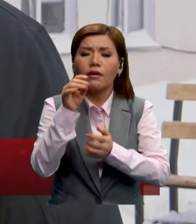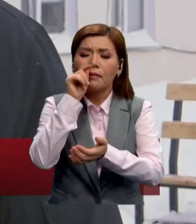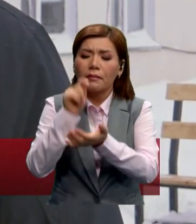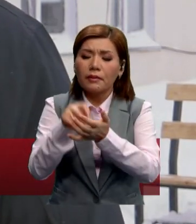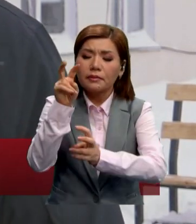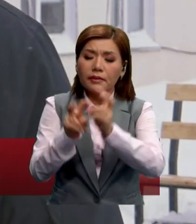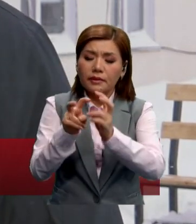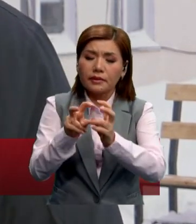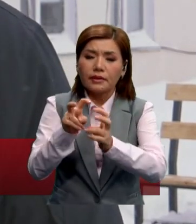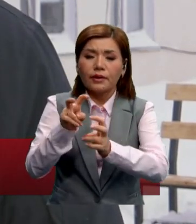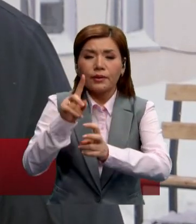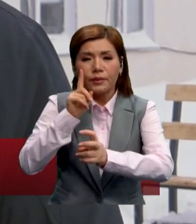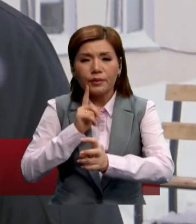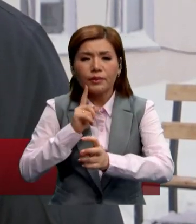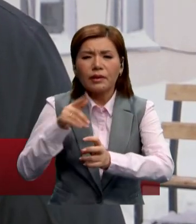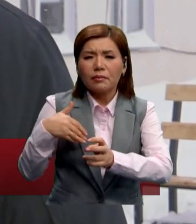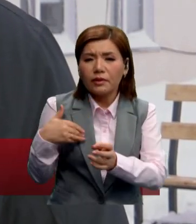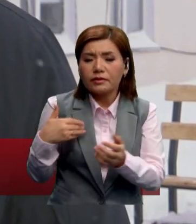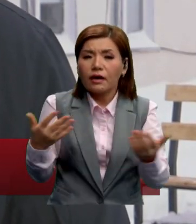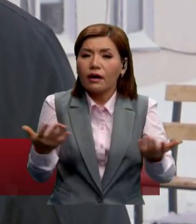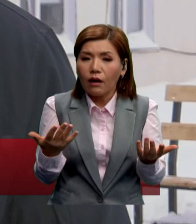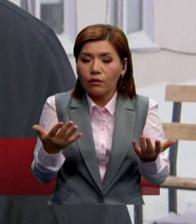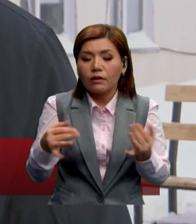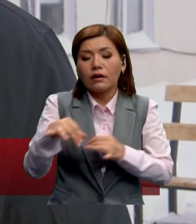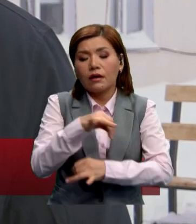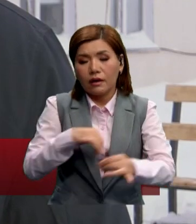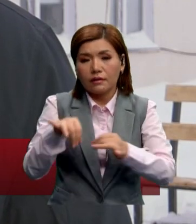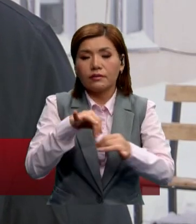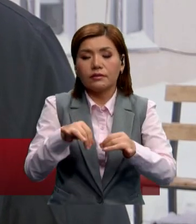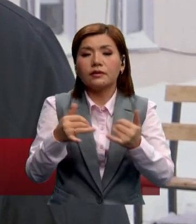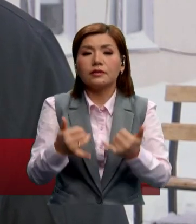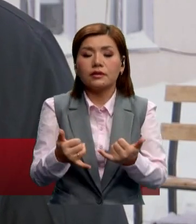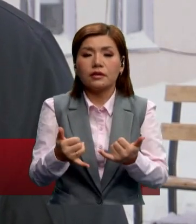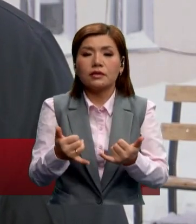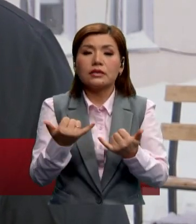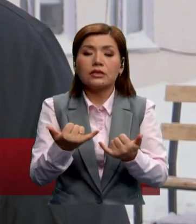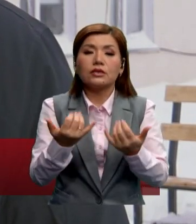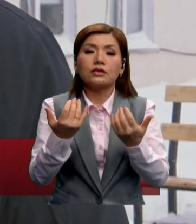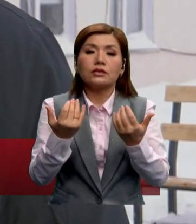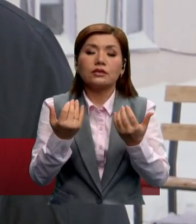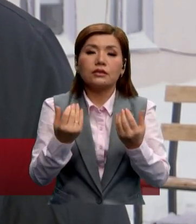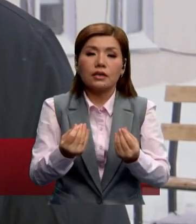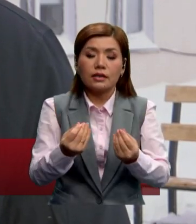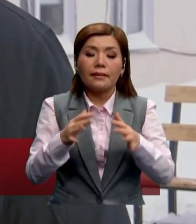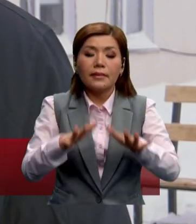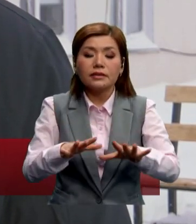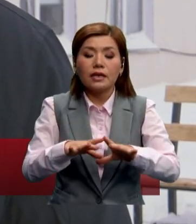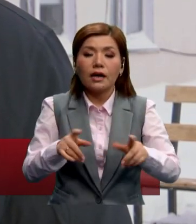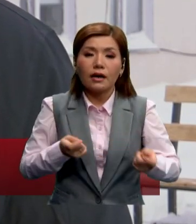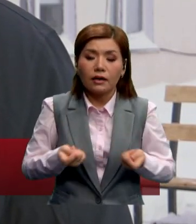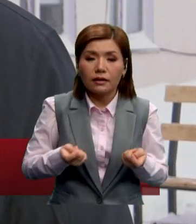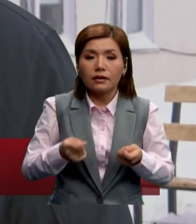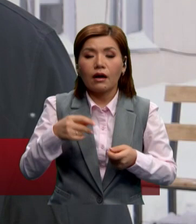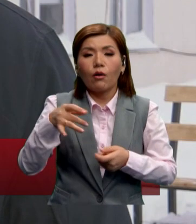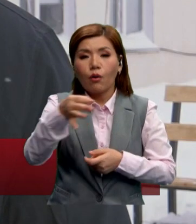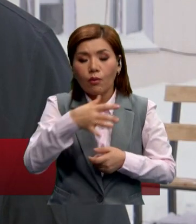тиімділігі жағынан қандай пайда түсетін сол мәселелер қарастырылып жатыр. Бұл бүгінгі мәселе біз жергілікті әкімдік, қала әкімдігі,